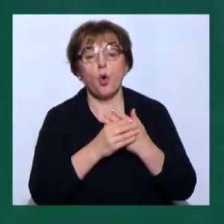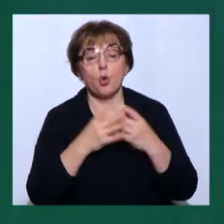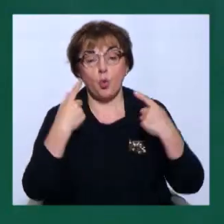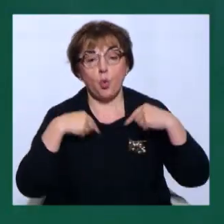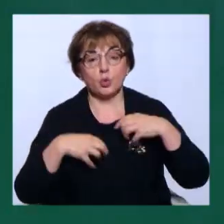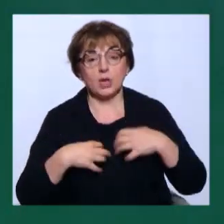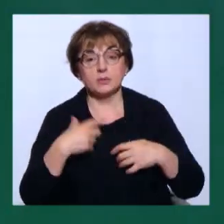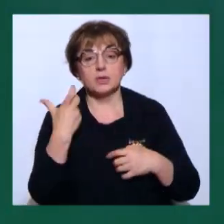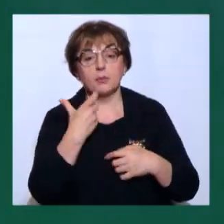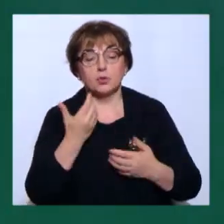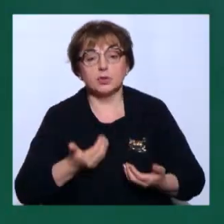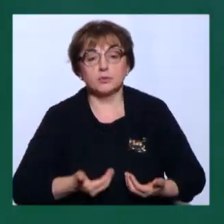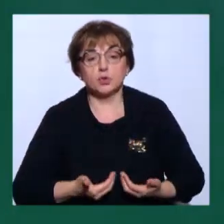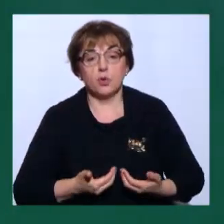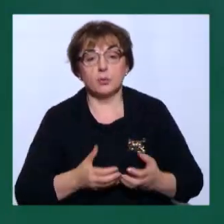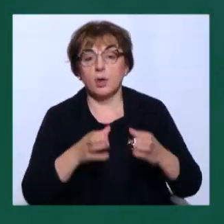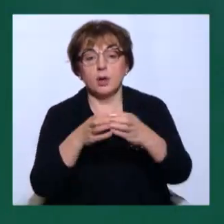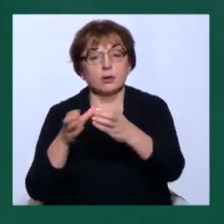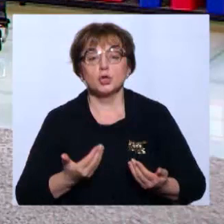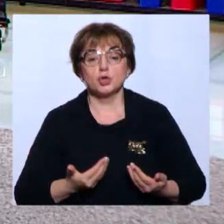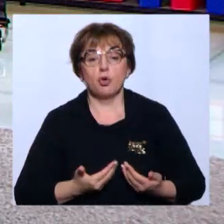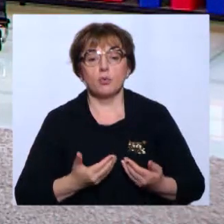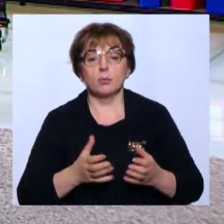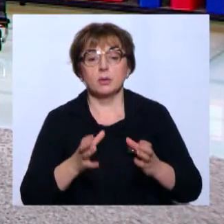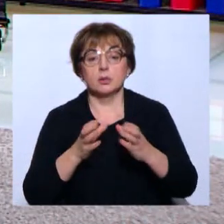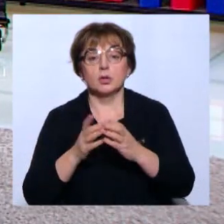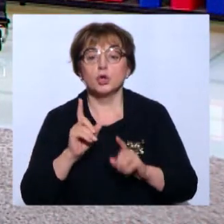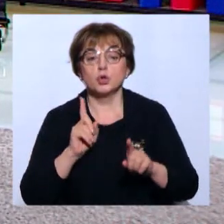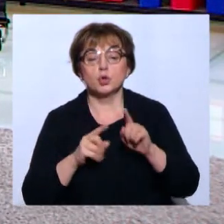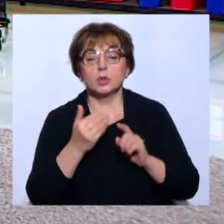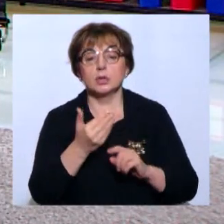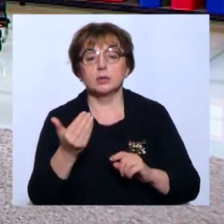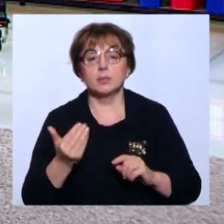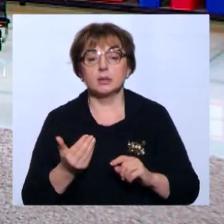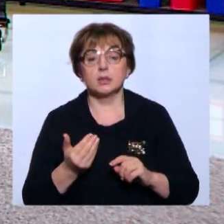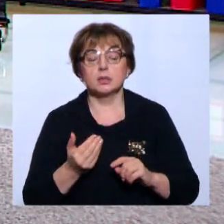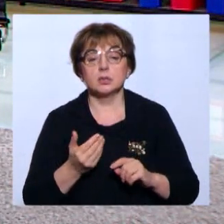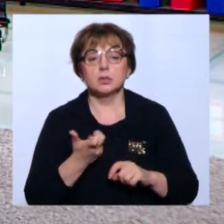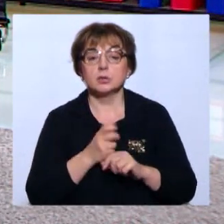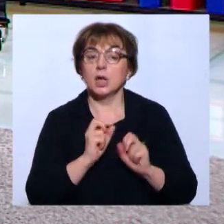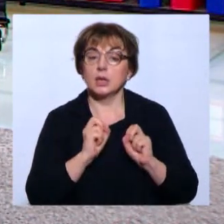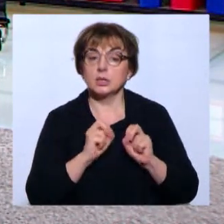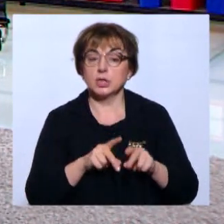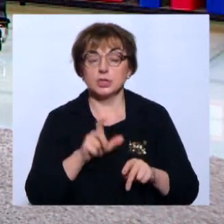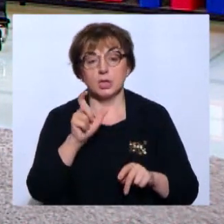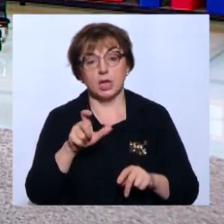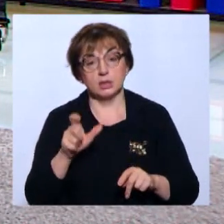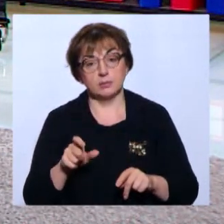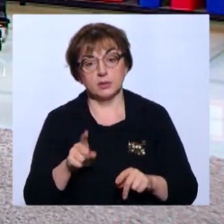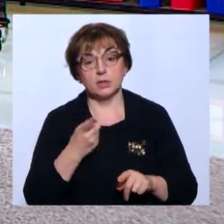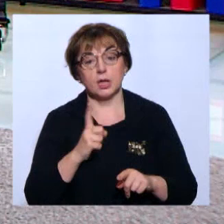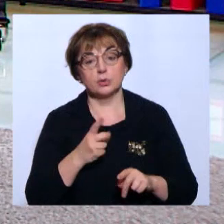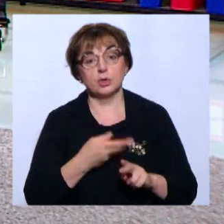ისინი დამოუკიდებლად ცხოვრობენ, კოლონიებს არ ქმნიან. ზოგიერთი მათგანი საკმაოდ საშიში ადამიანისათვის, იმიტომ